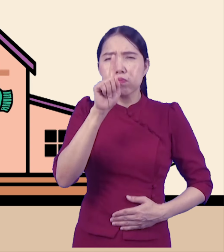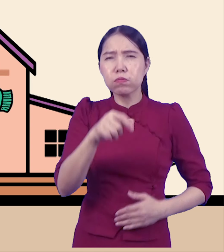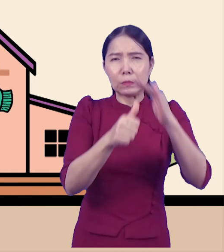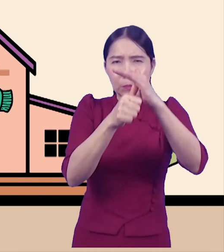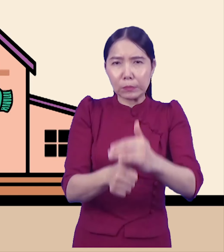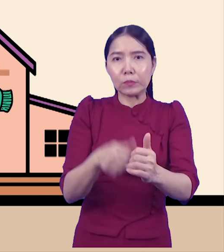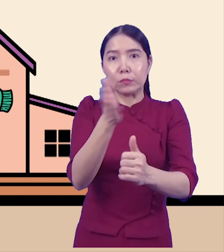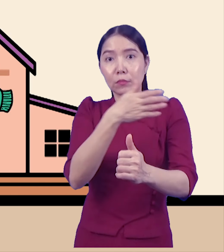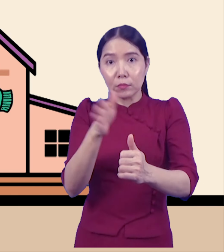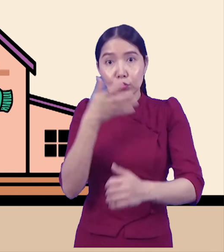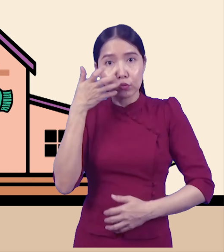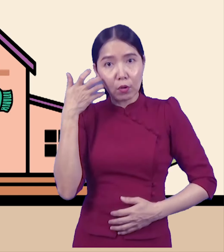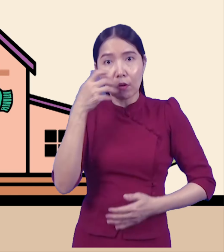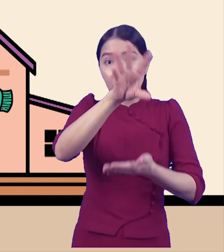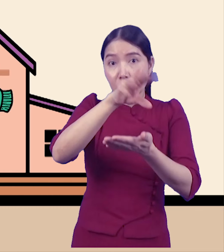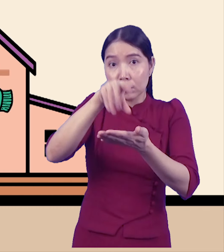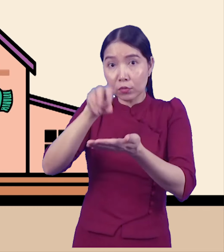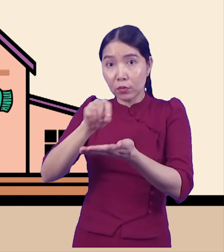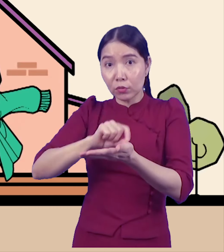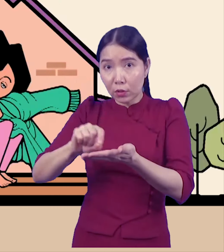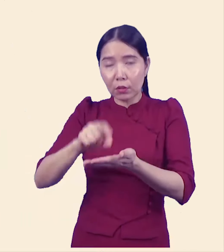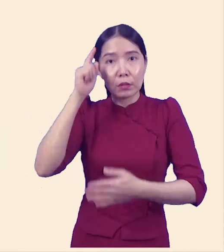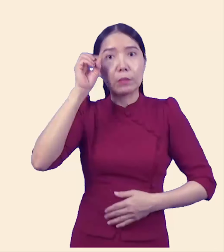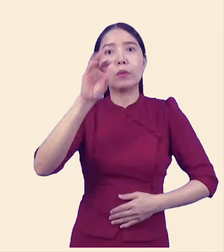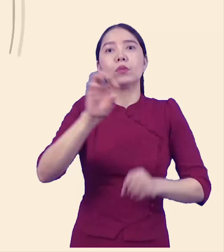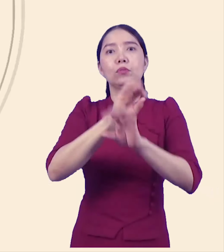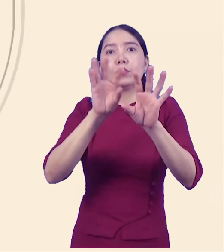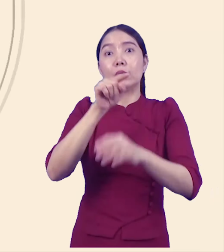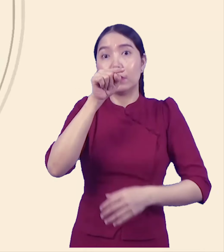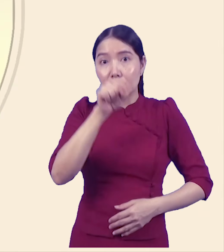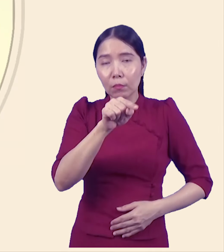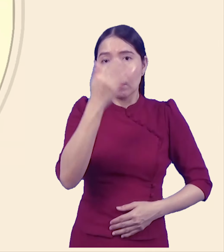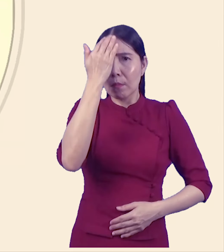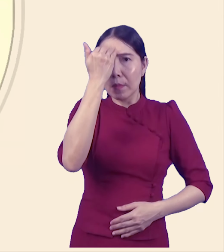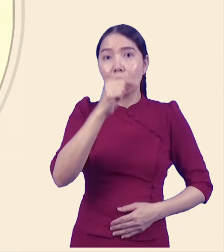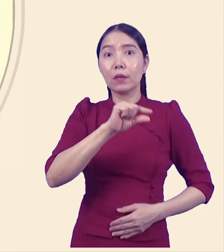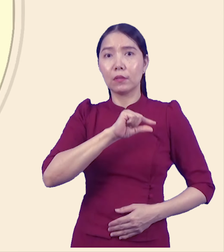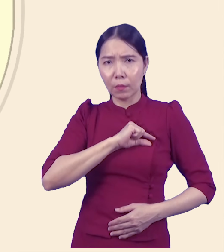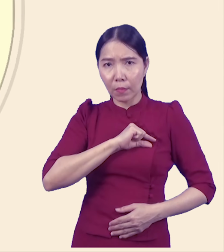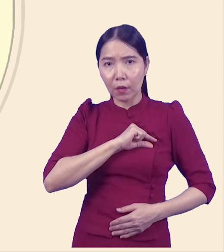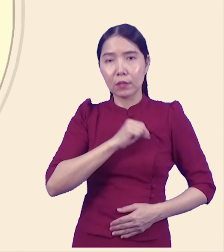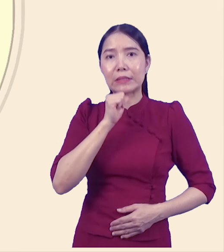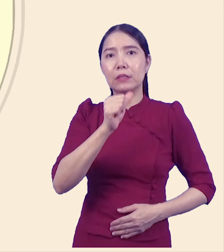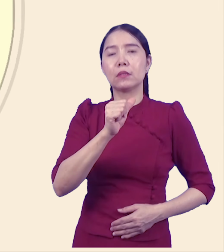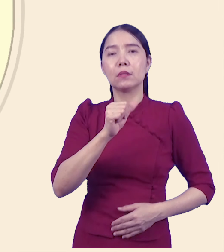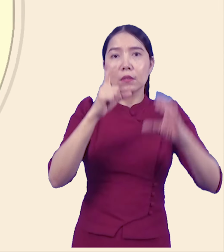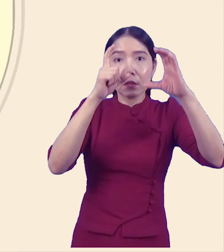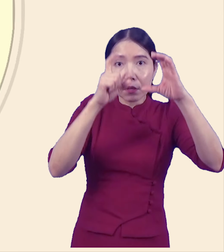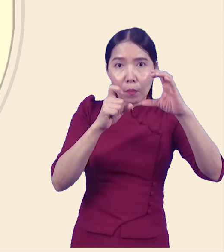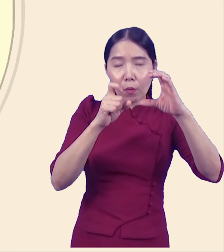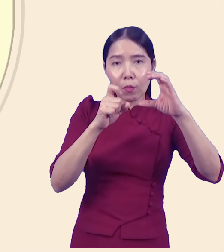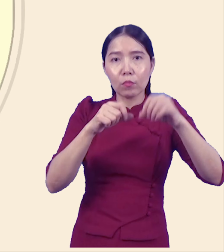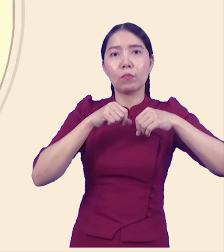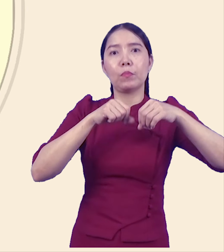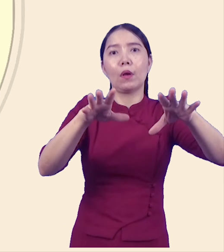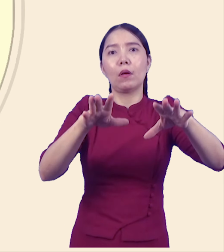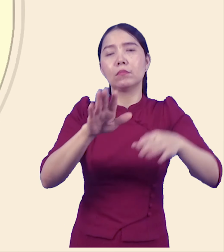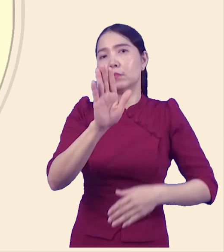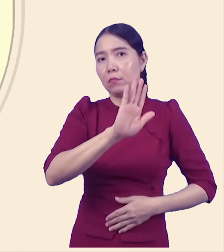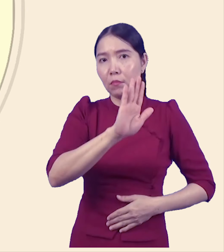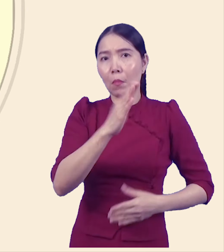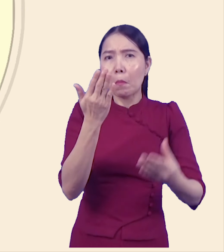ခြင်းမရှိစေဖို့ကိုလည်းဂရုစိုက်ရမှာဖြစ်ပါတယ် ။ထို့သောမပြုလုပ်ပါကမိဂုံးများဖြစ်ရက်ကိုဖော်ပြတဲ့ပုံစံများနဲ့အ